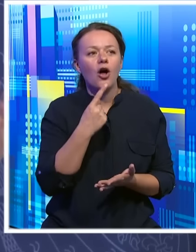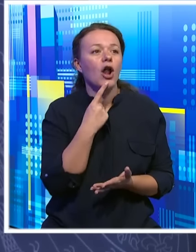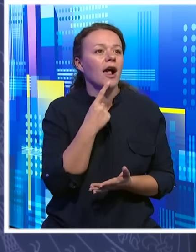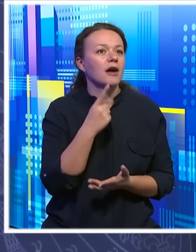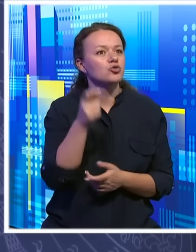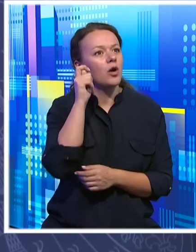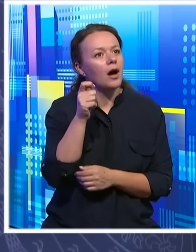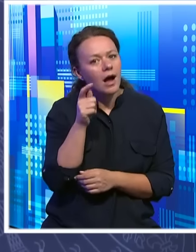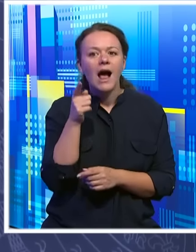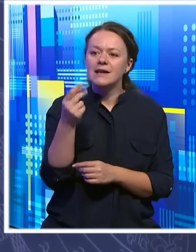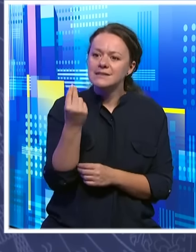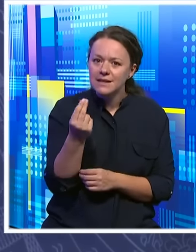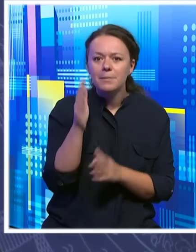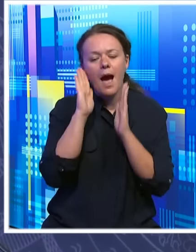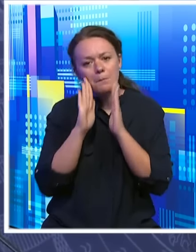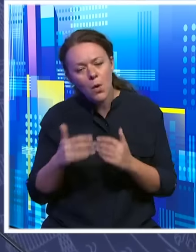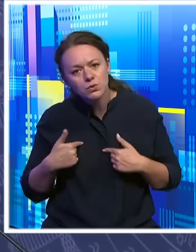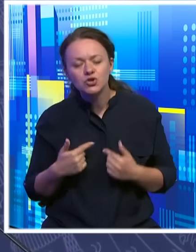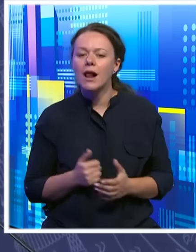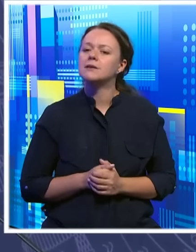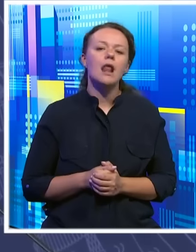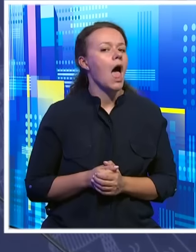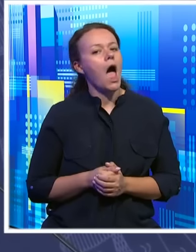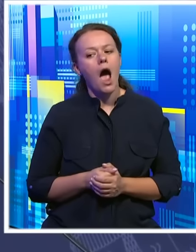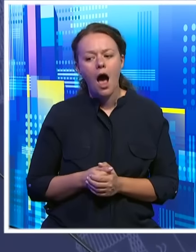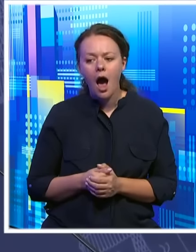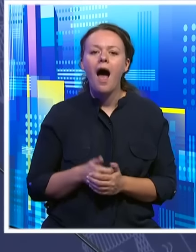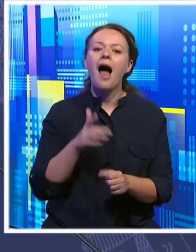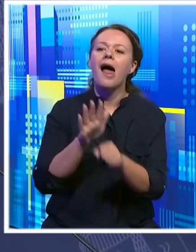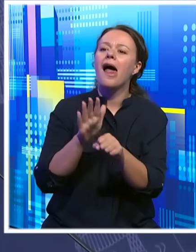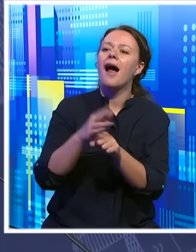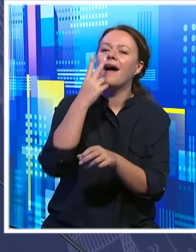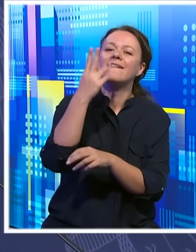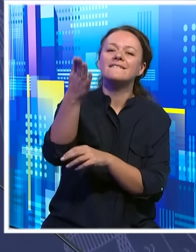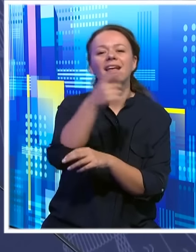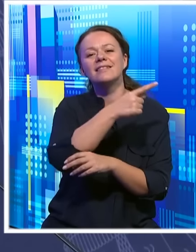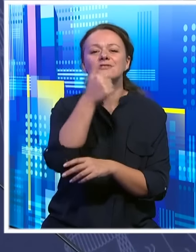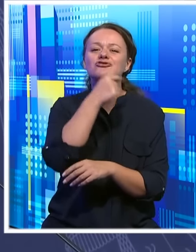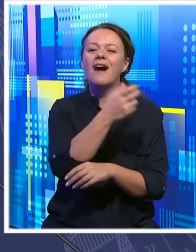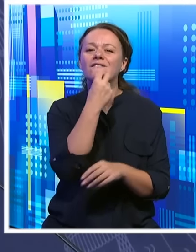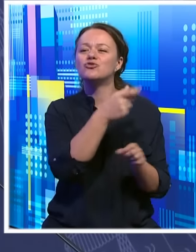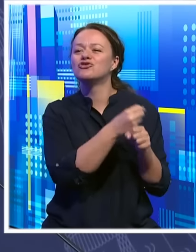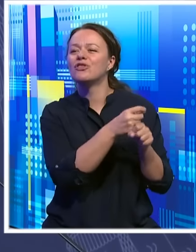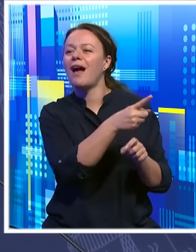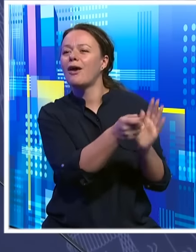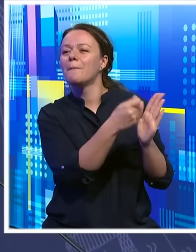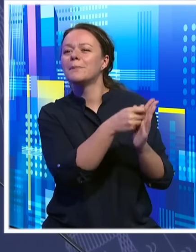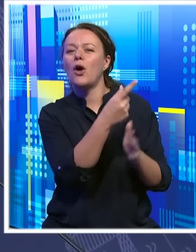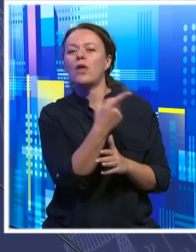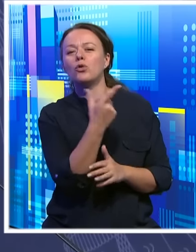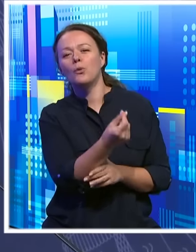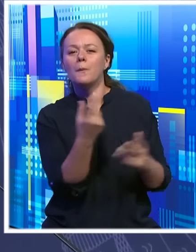Srbija, poslušali su nas. Ne, ne, oni kažu uta ta Putine, pogledaj šta ti je Vučić uradio, a sad dvostruki je